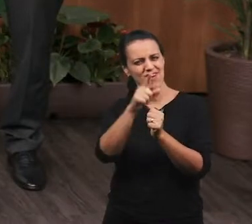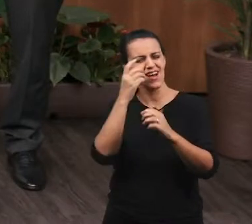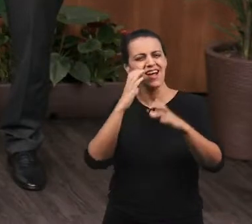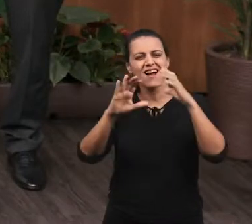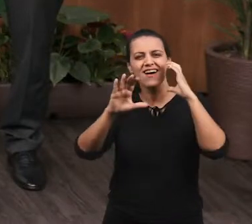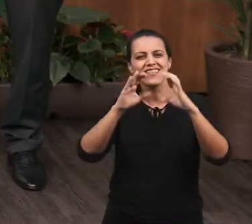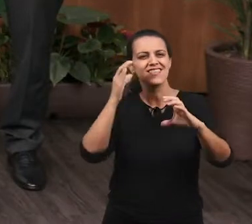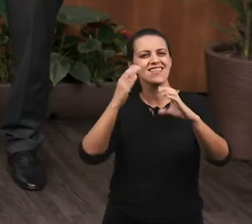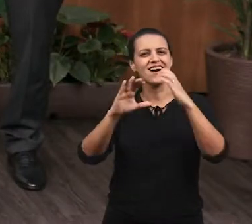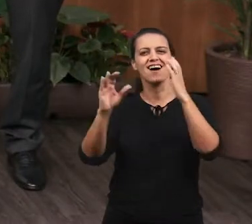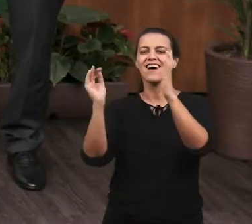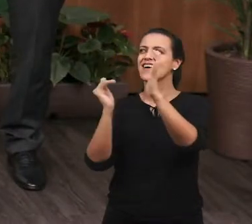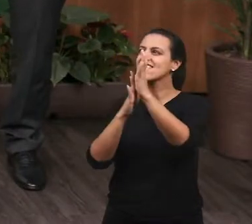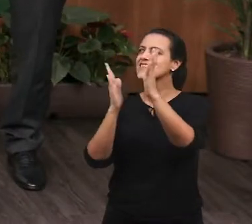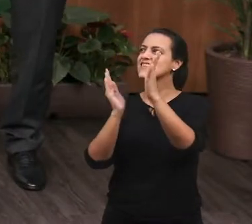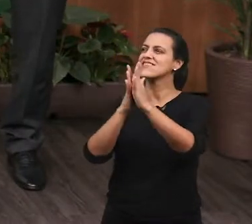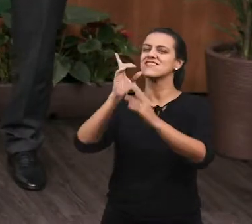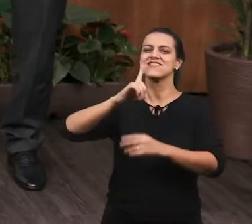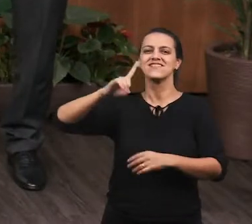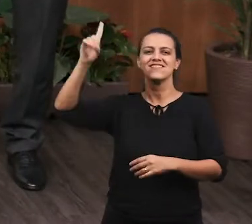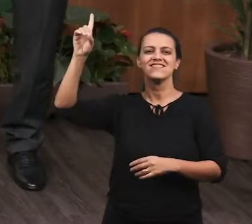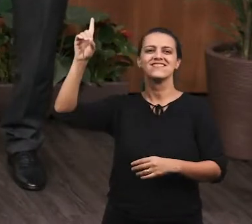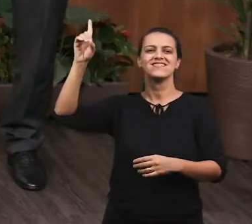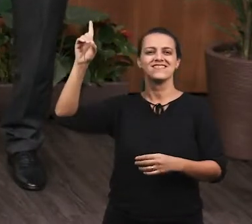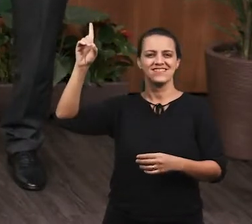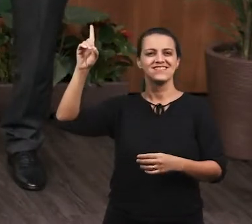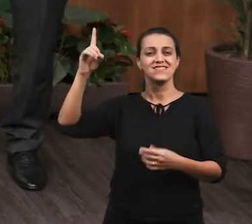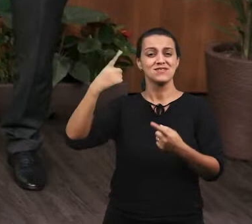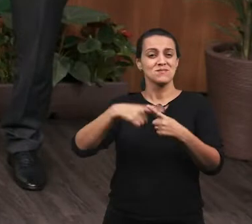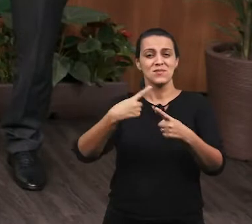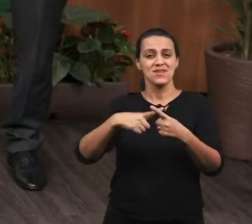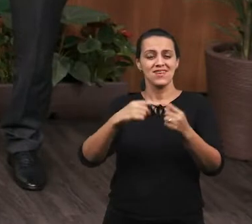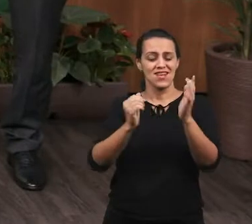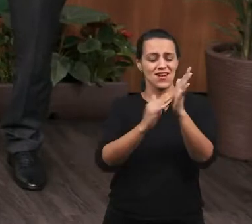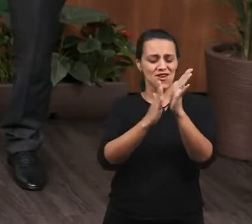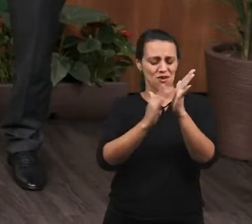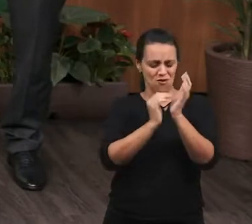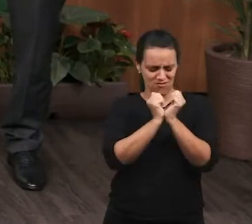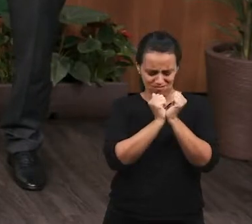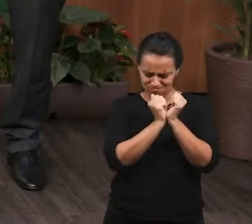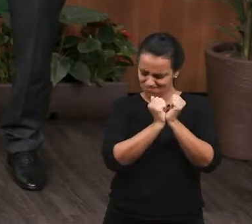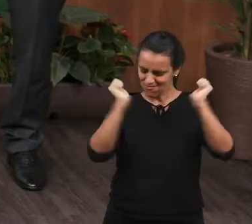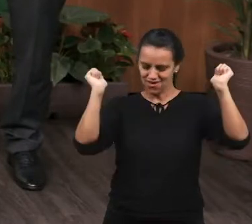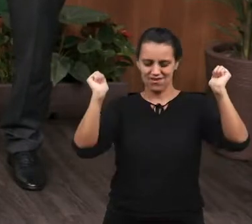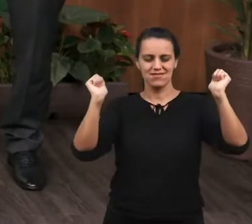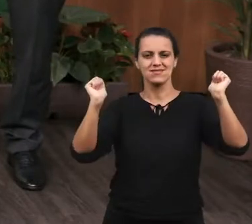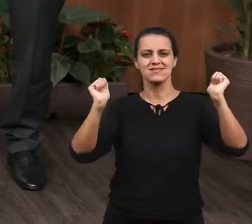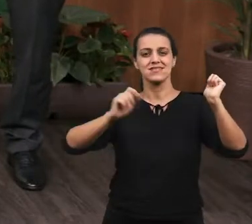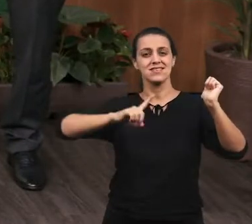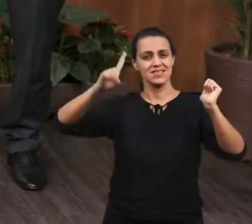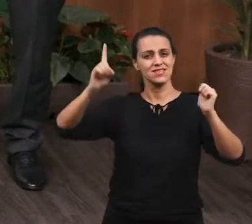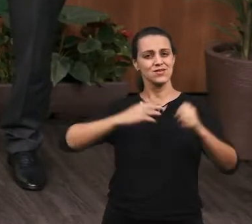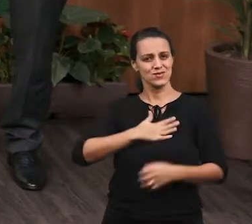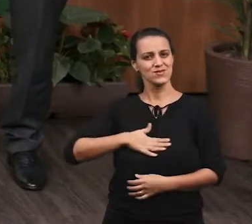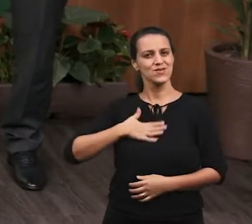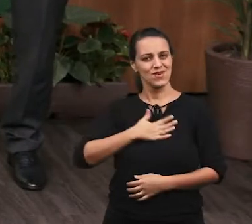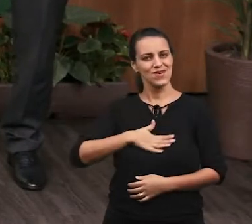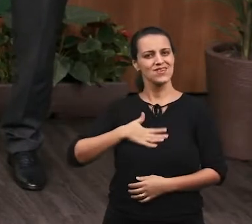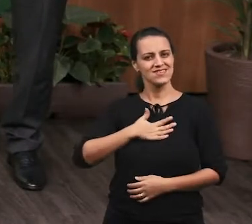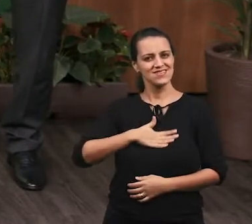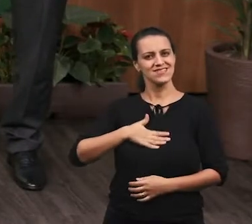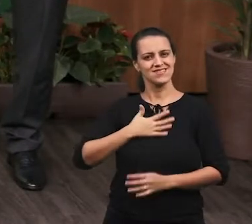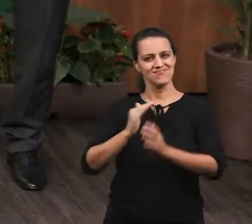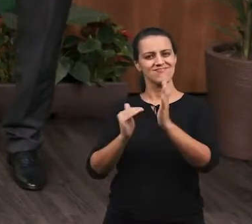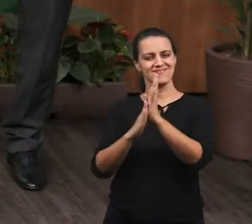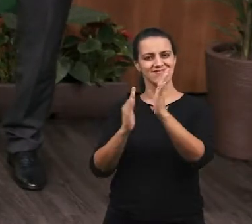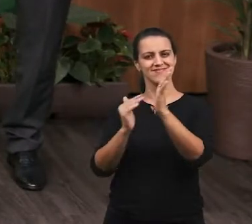Пойте и прославляйте Господа, ибо хвала освобождает нашу душу, и Бог